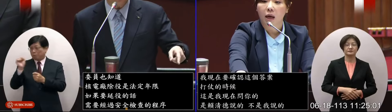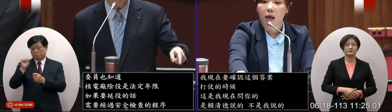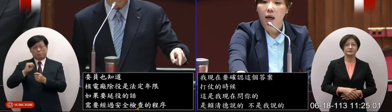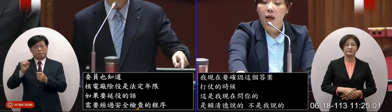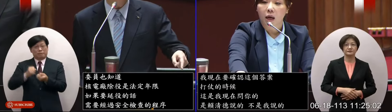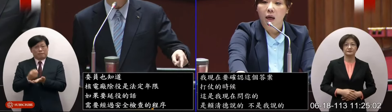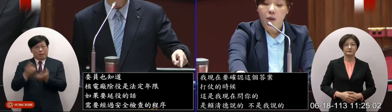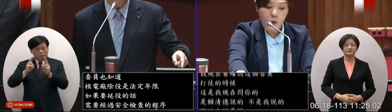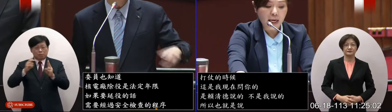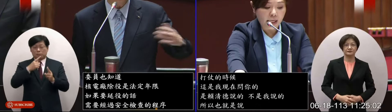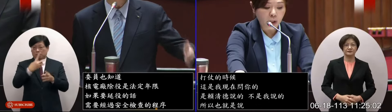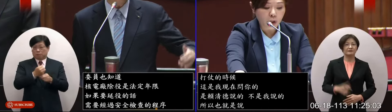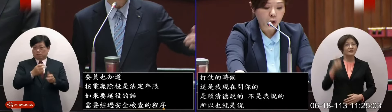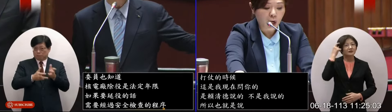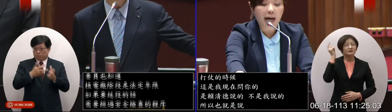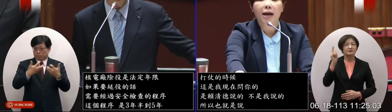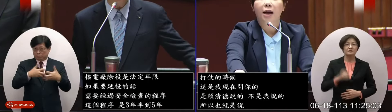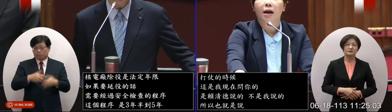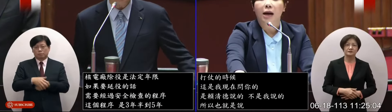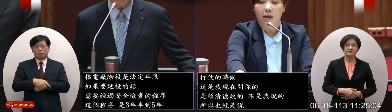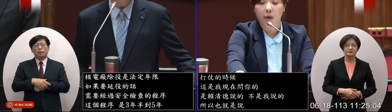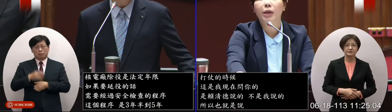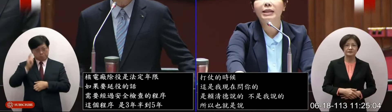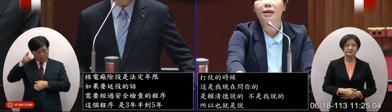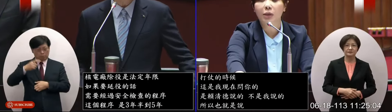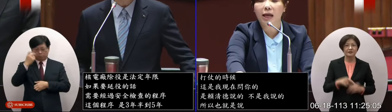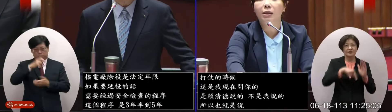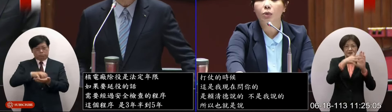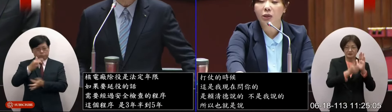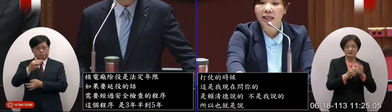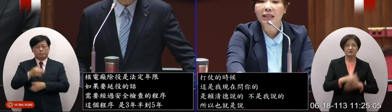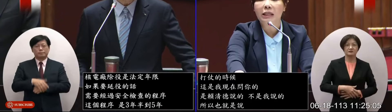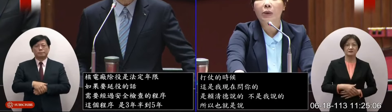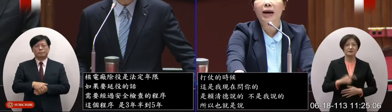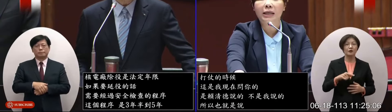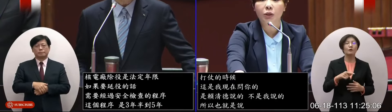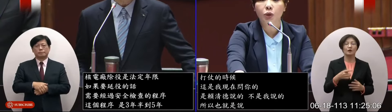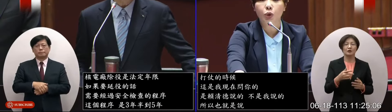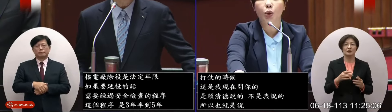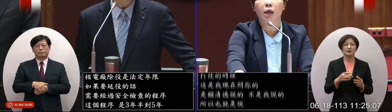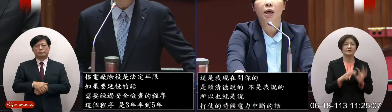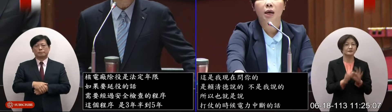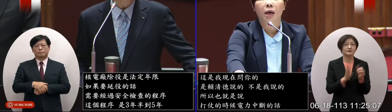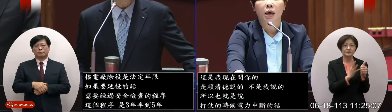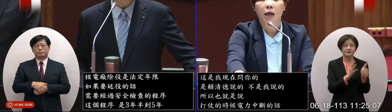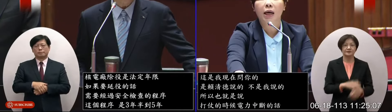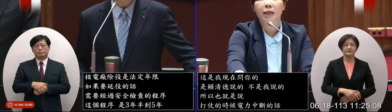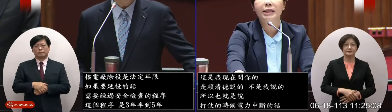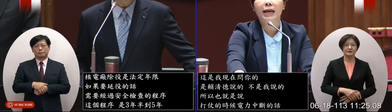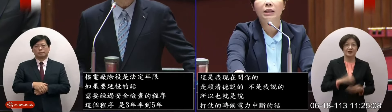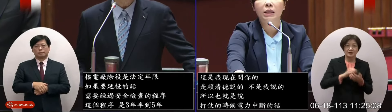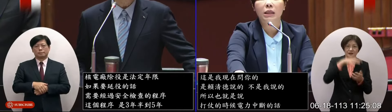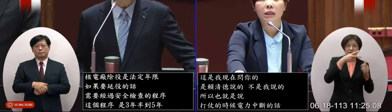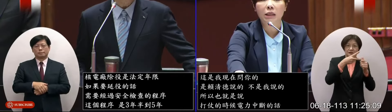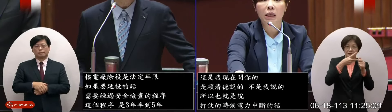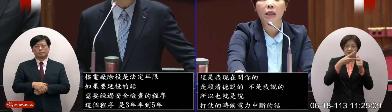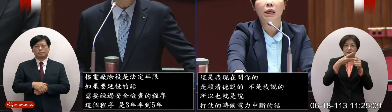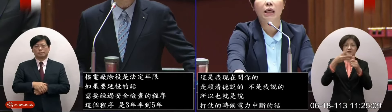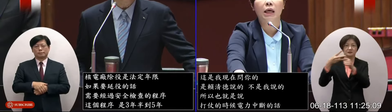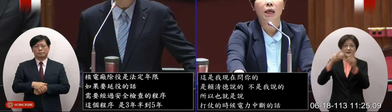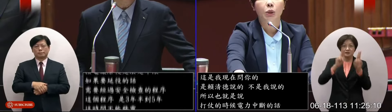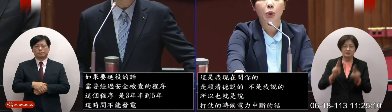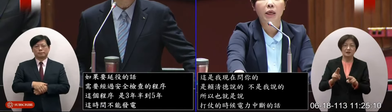核三厂的一号机。 所以也就是说， 安全的检查。 好，院长，那我就接着你的话，也就是说。核二核三已经